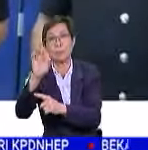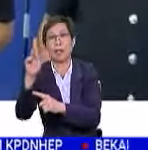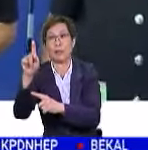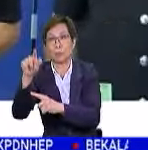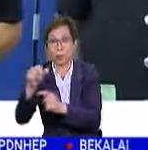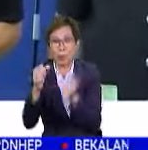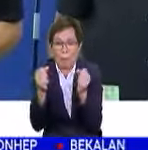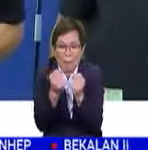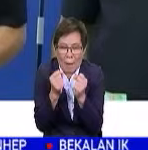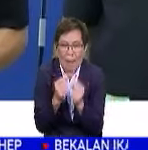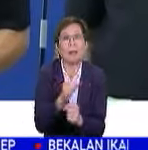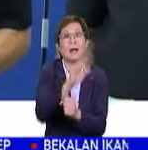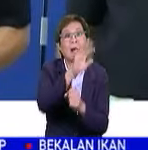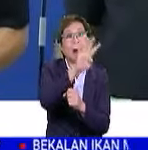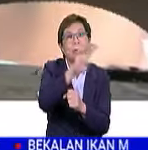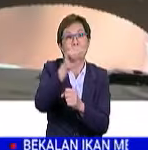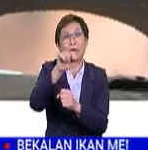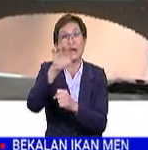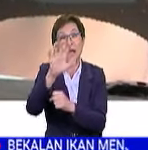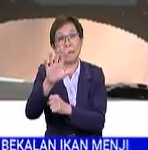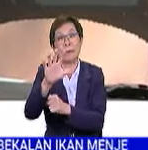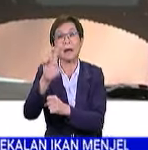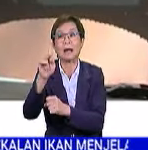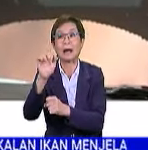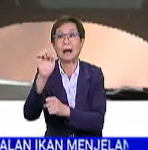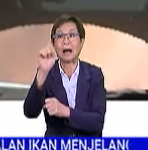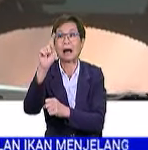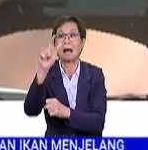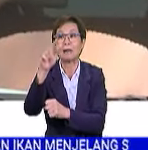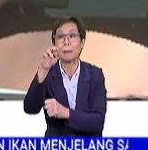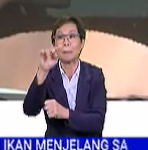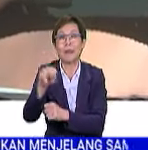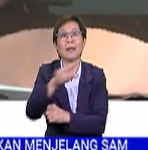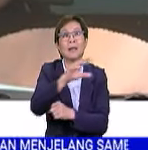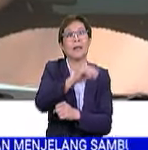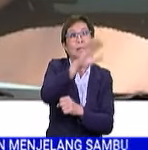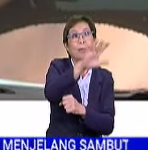syabu, 4.5 kg ketamin dan